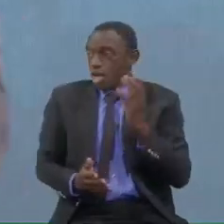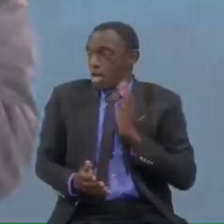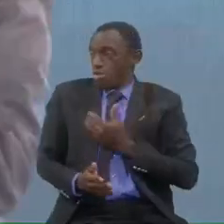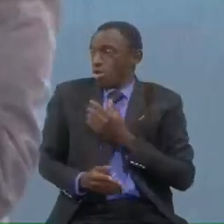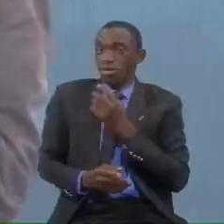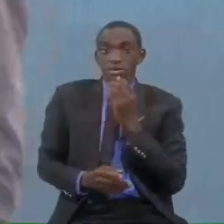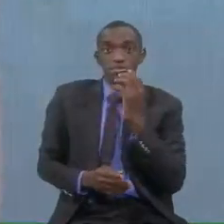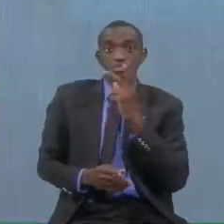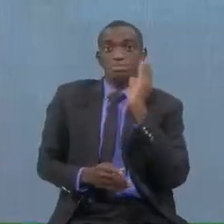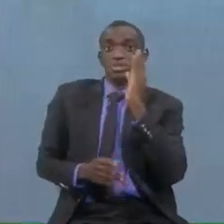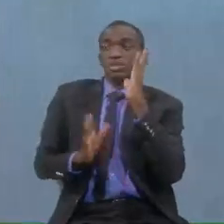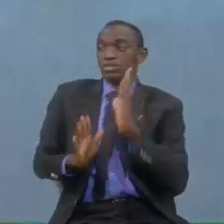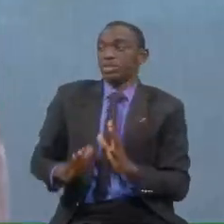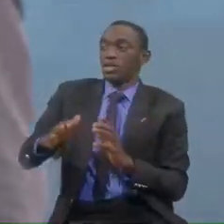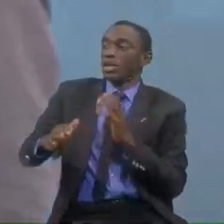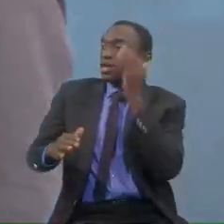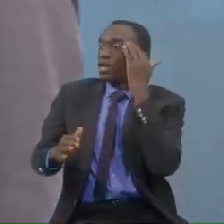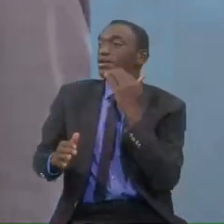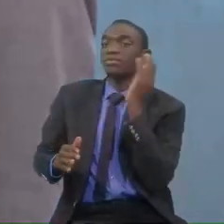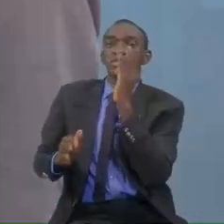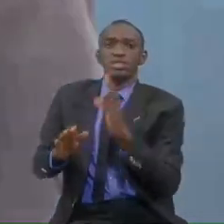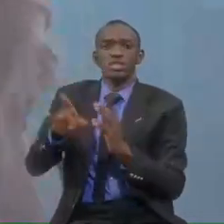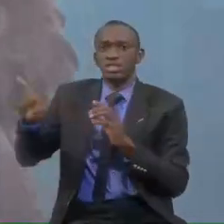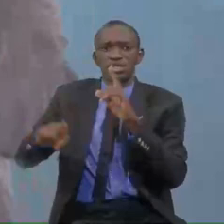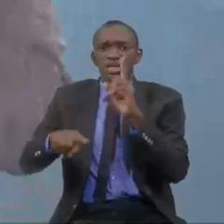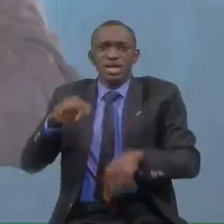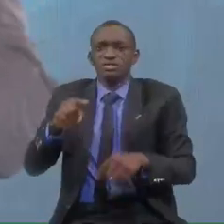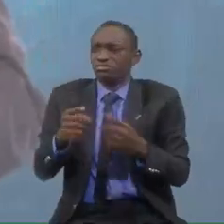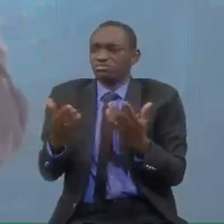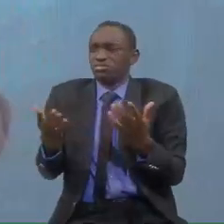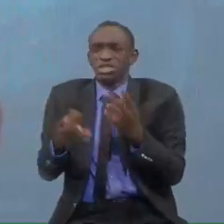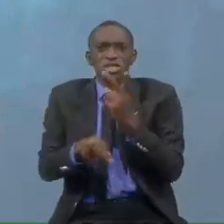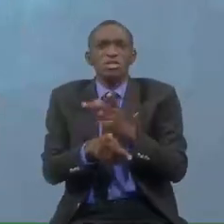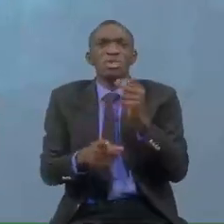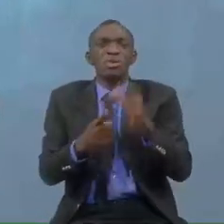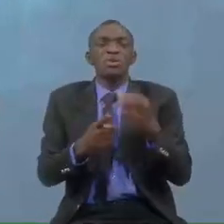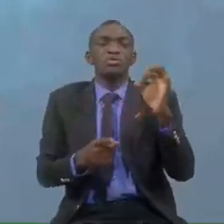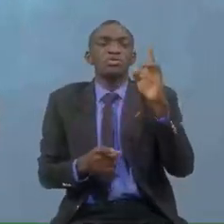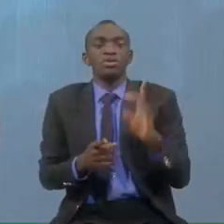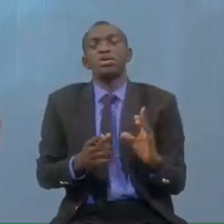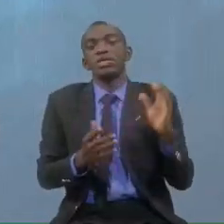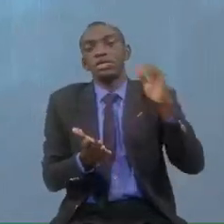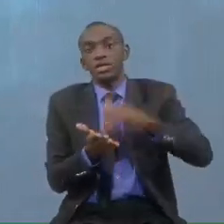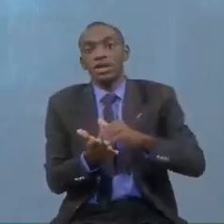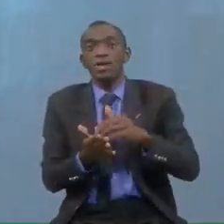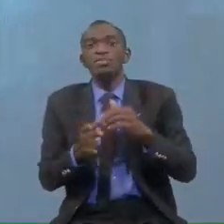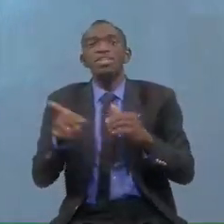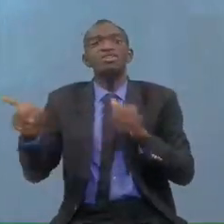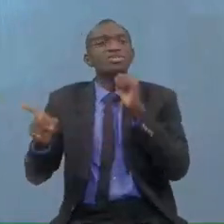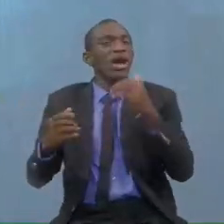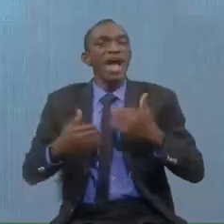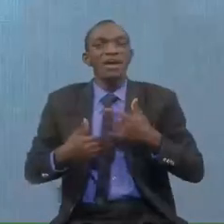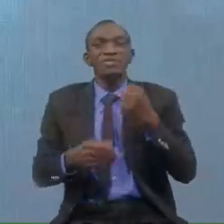plus accentuer cela. Ils n'ont pas l'esprit qui garde. Alors, qui doit les